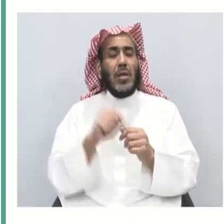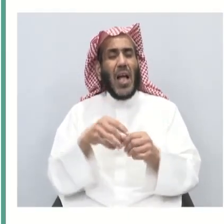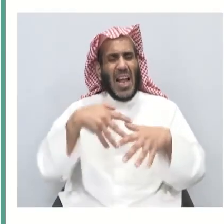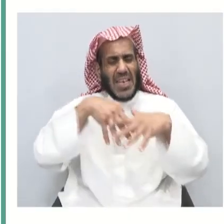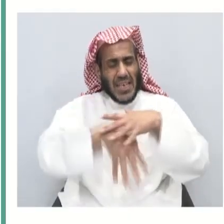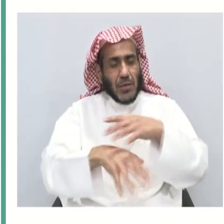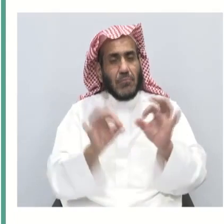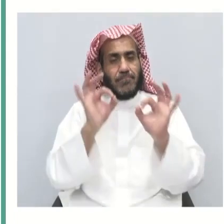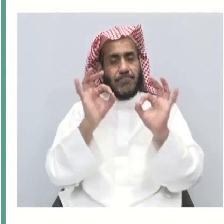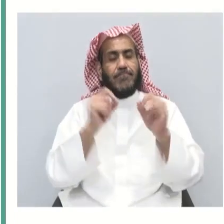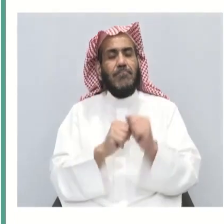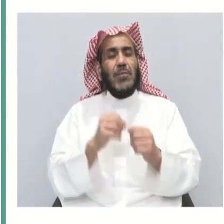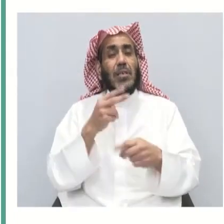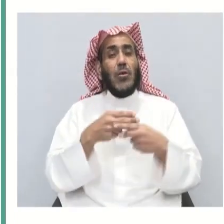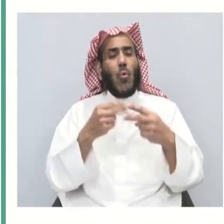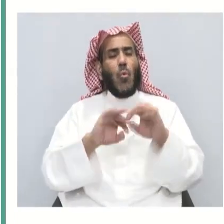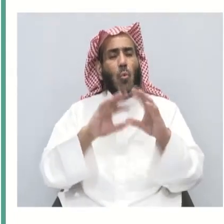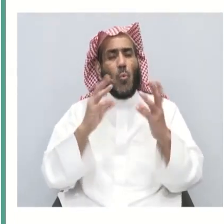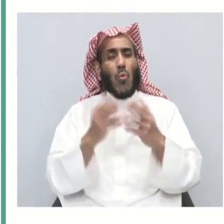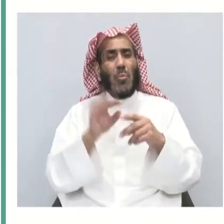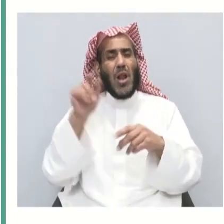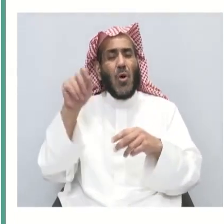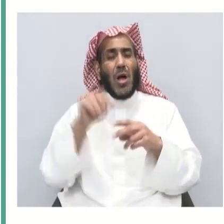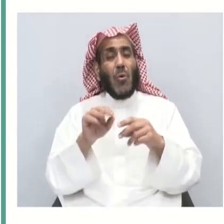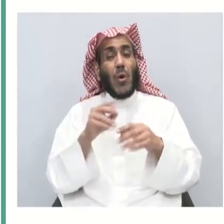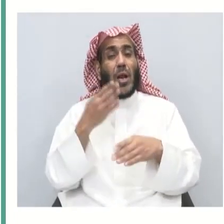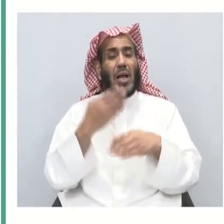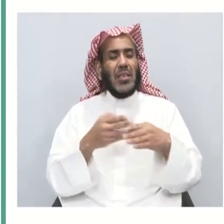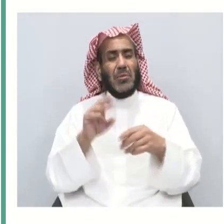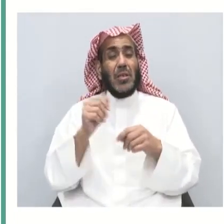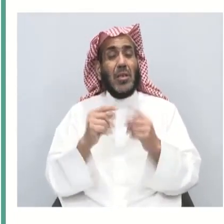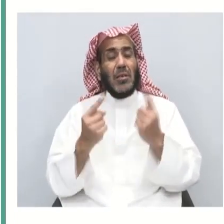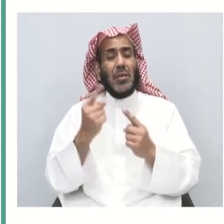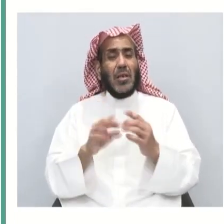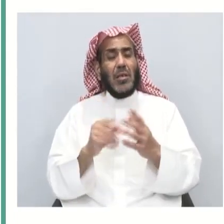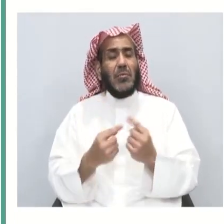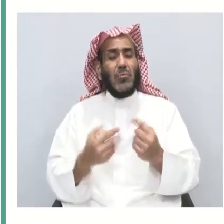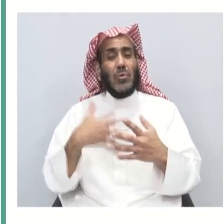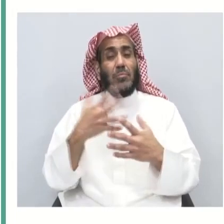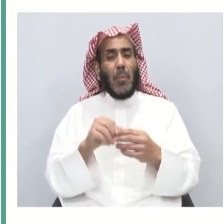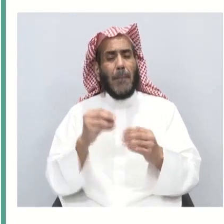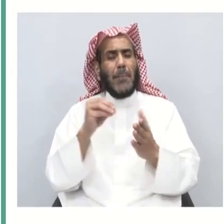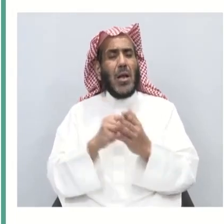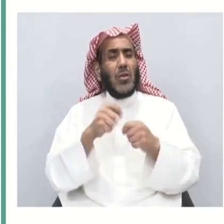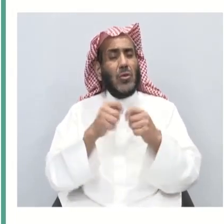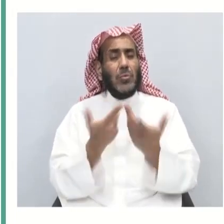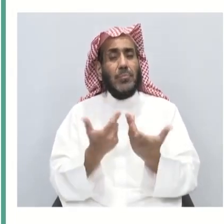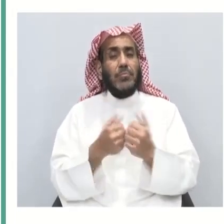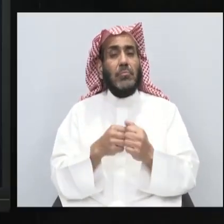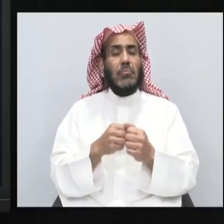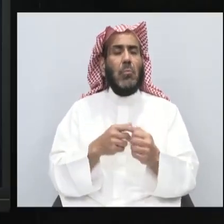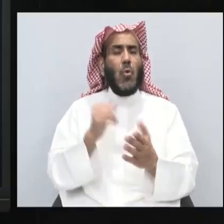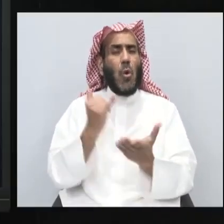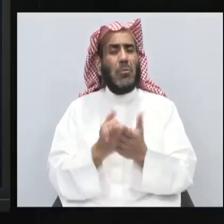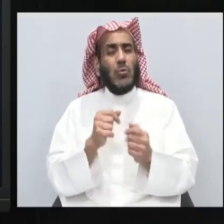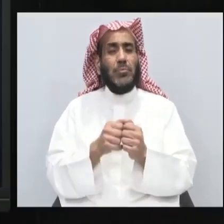الجذر. يتكون معظم اللحاء والخشب الجديد للنبات الجديد، من الذي يصنعه؟ من هو